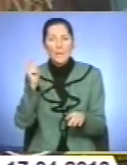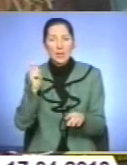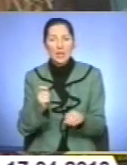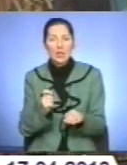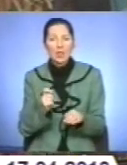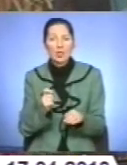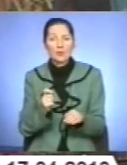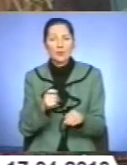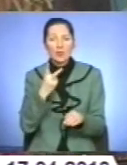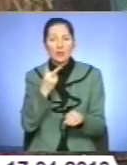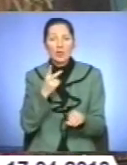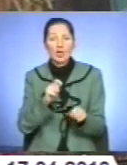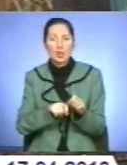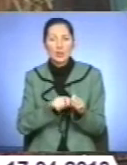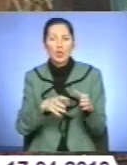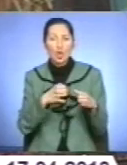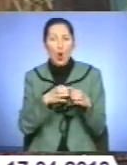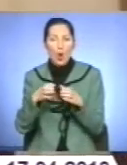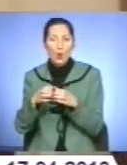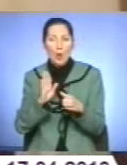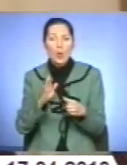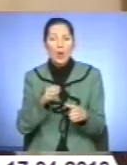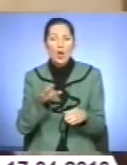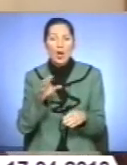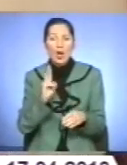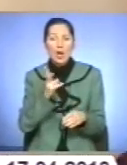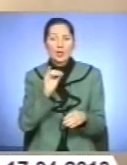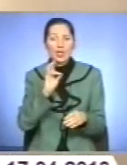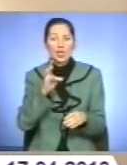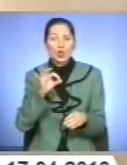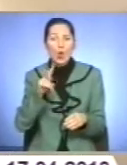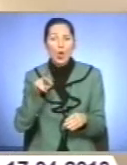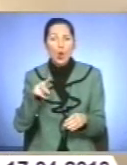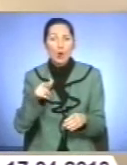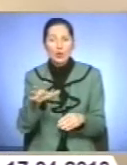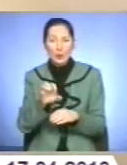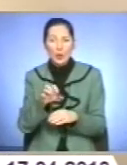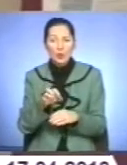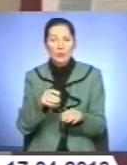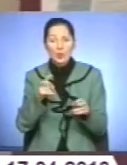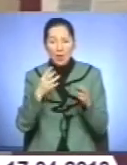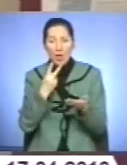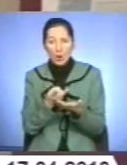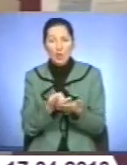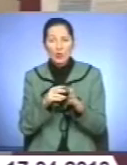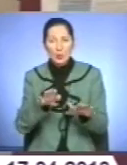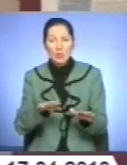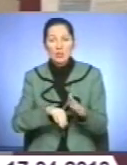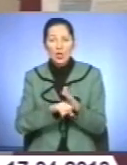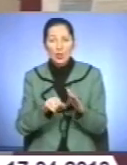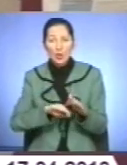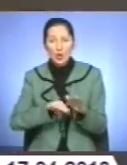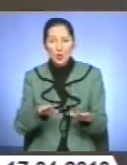Приїхало дві експертні групи, був кінолог. Оглянувши місце злочину, міліціонери встановили, що до храму невідомий проник через